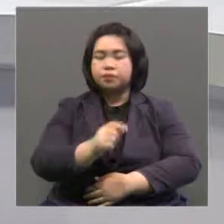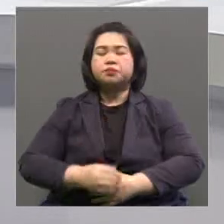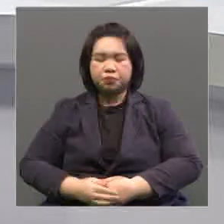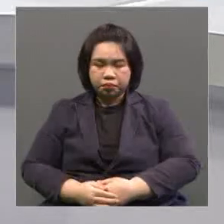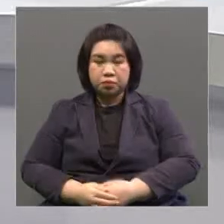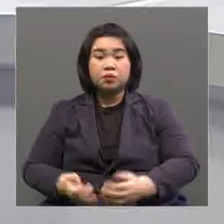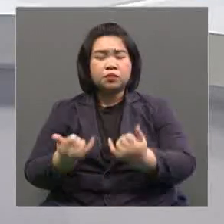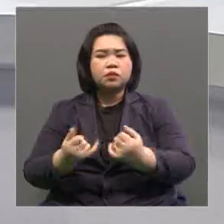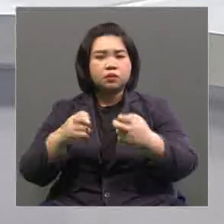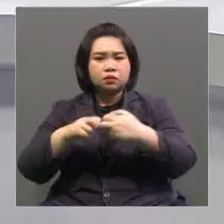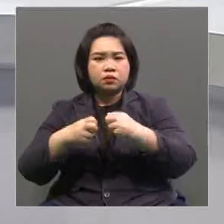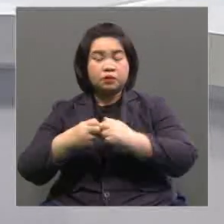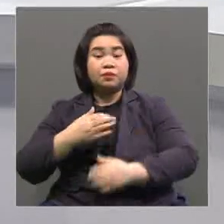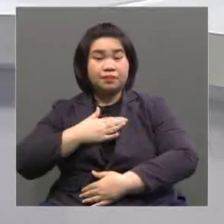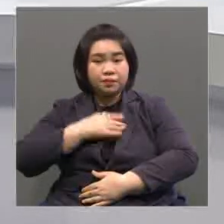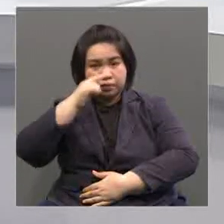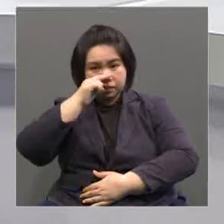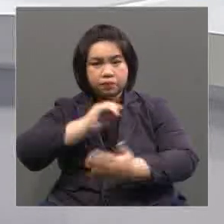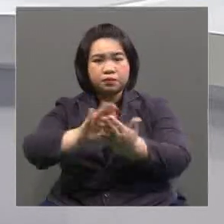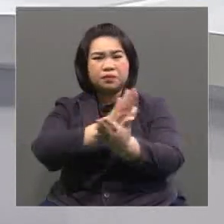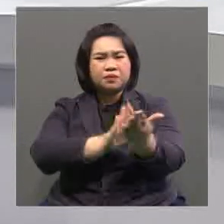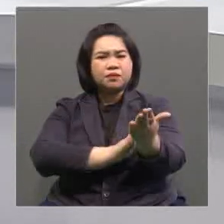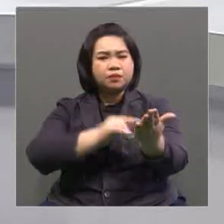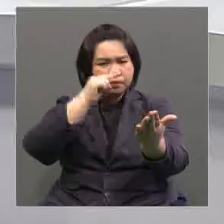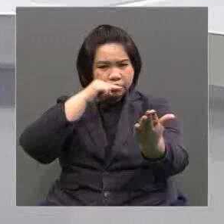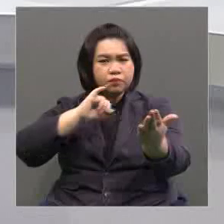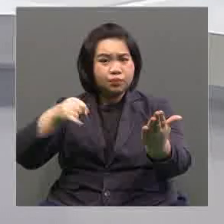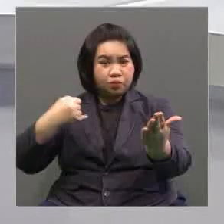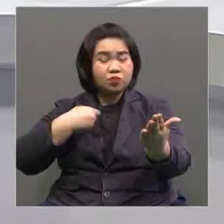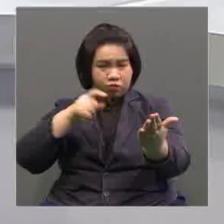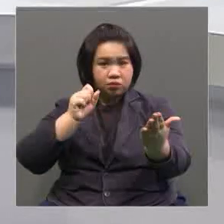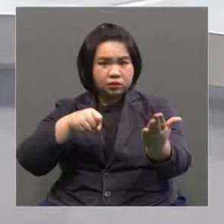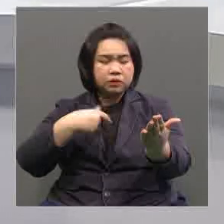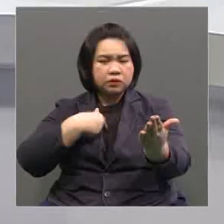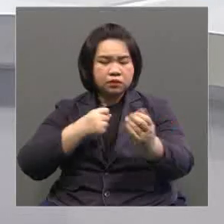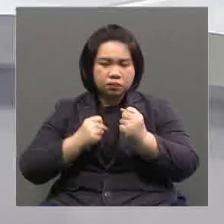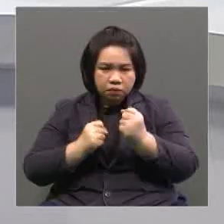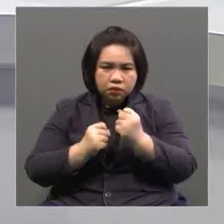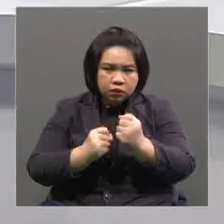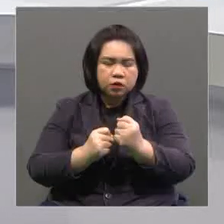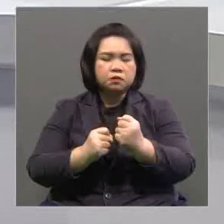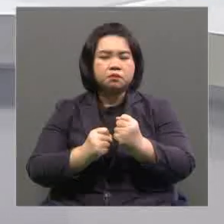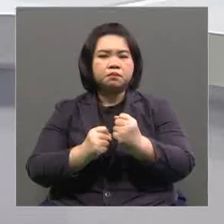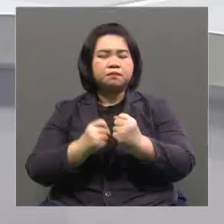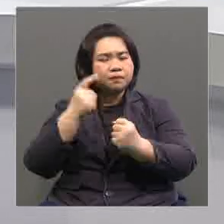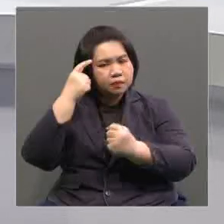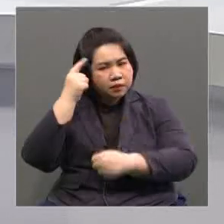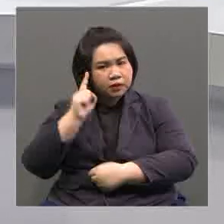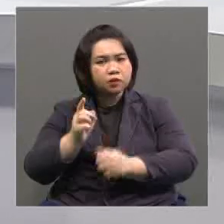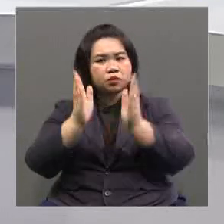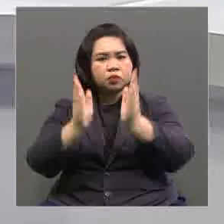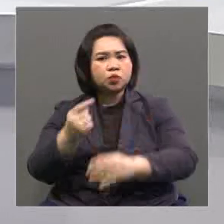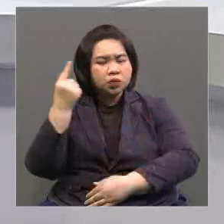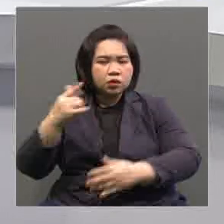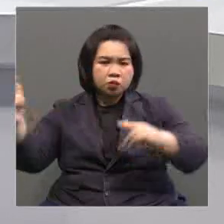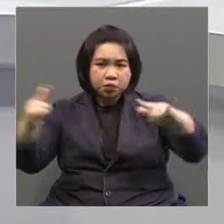แล้วในฐานะที่เราคนไทยเราเป็นเจ้าบ้านอเรากำลังพยายามที่จะผลักดันแล้วก็ดึงนักท่องเที่ยวให้